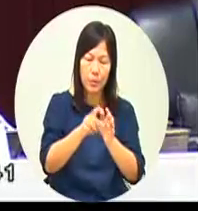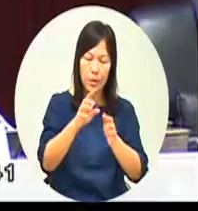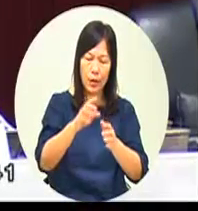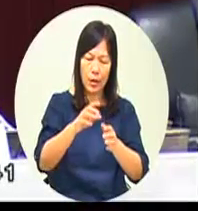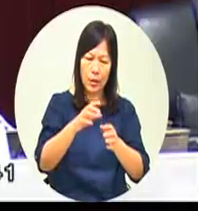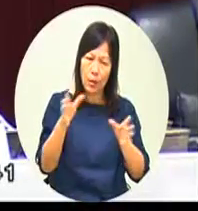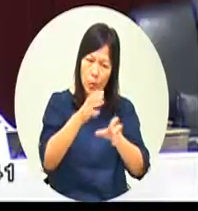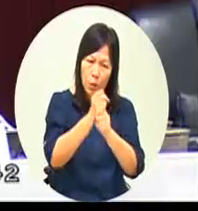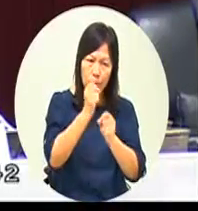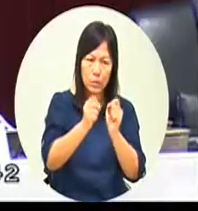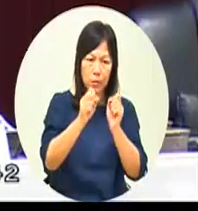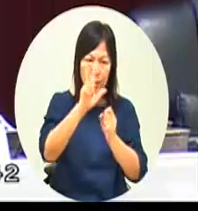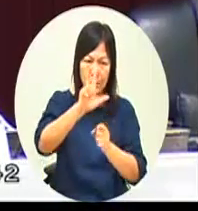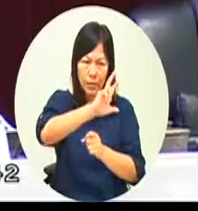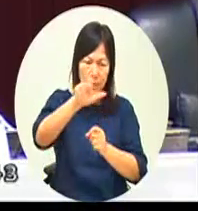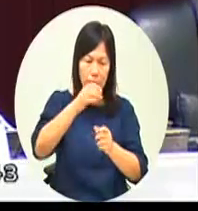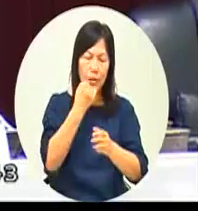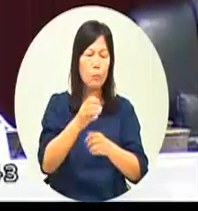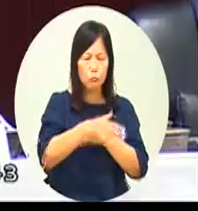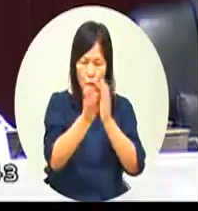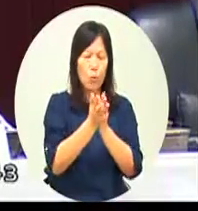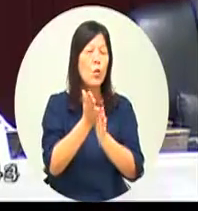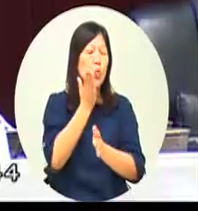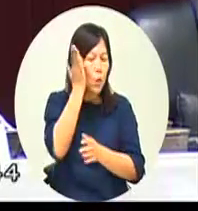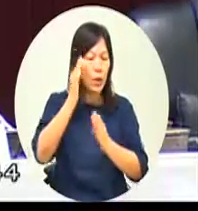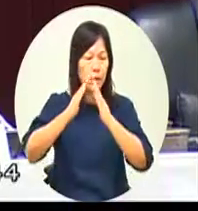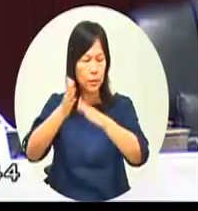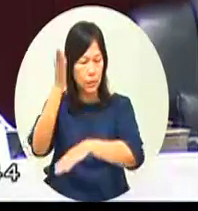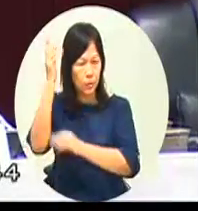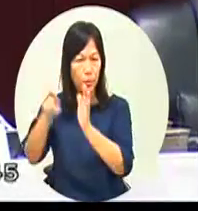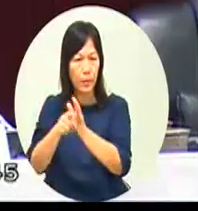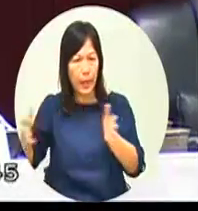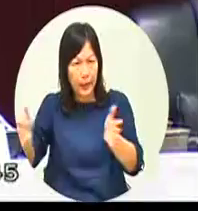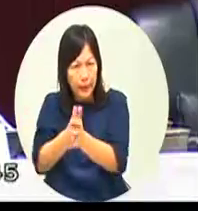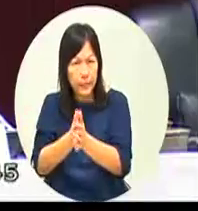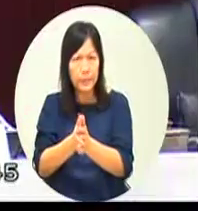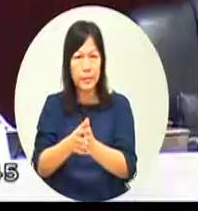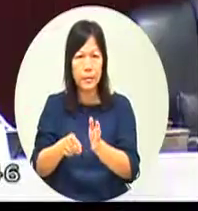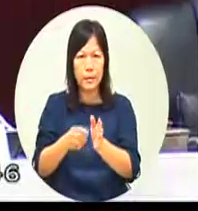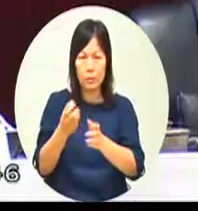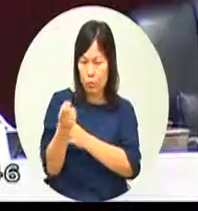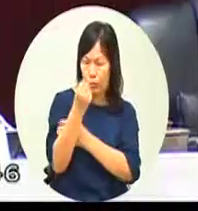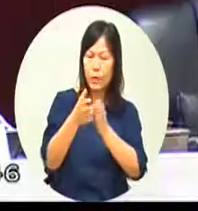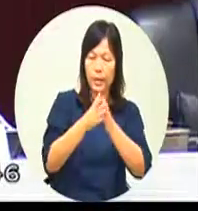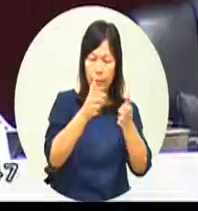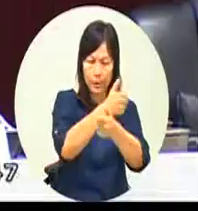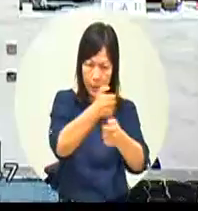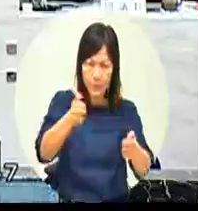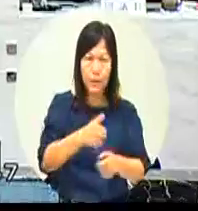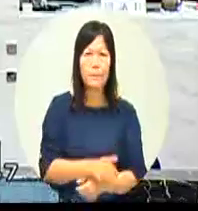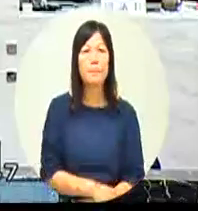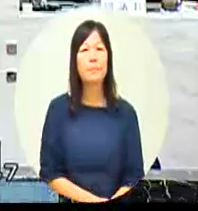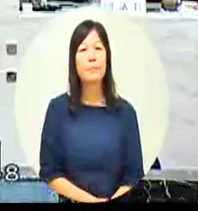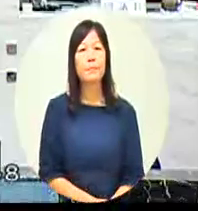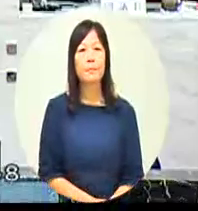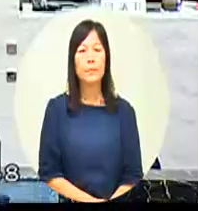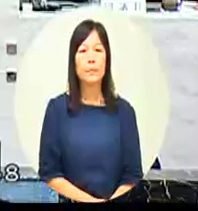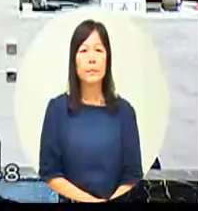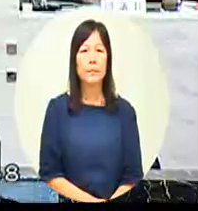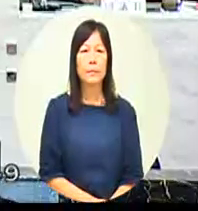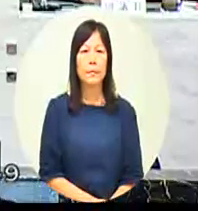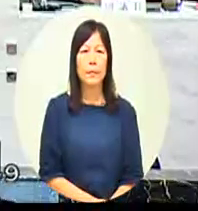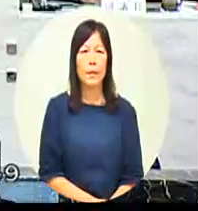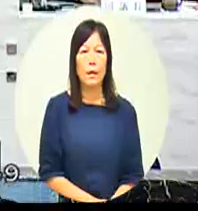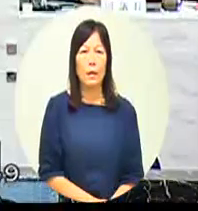内顺利，祝福市府同仁一起来共同努力。谢谢大家，谢谢。